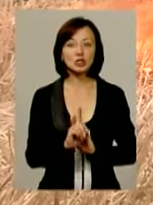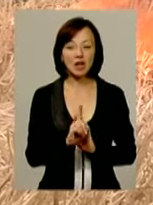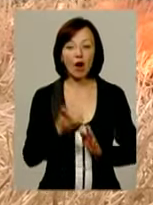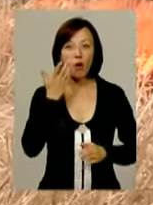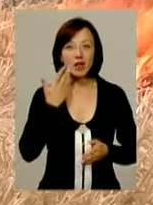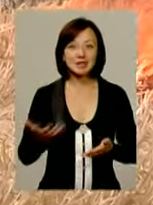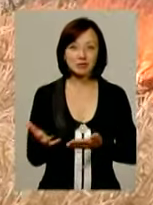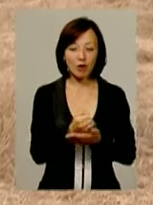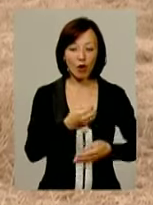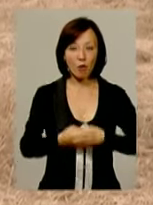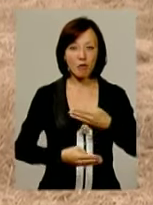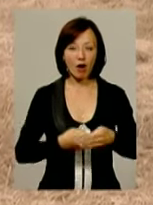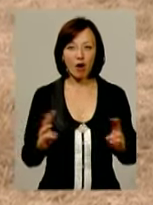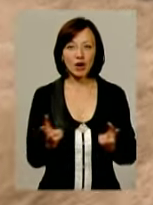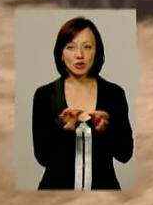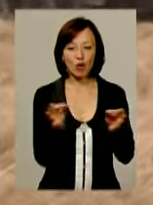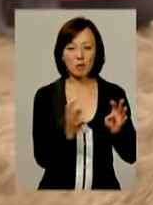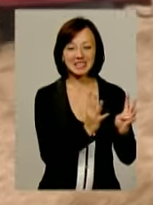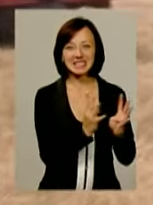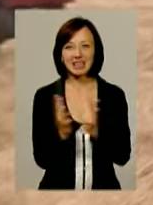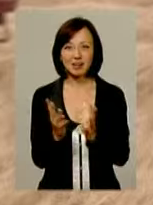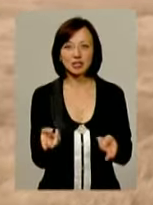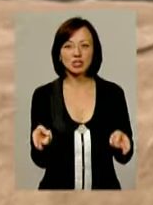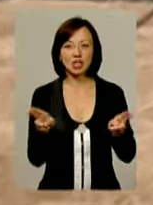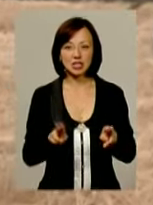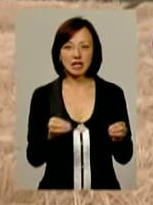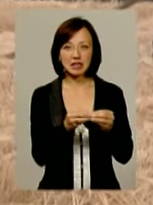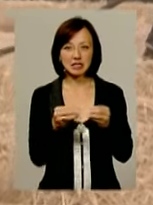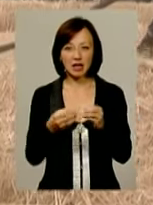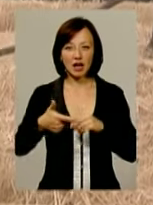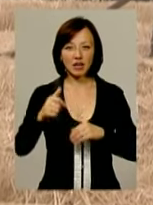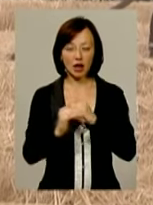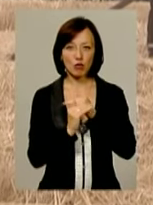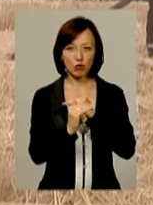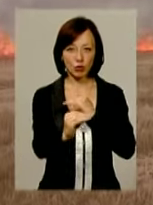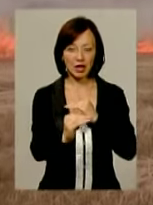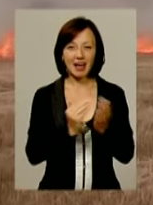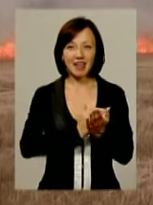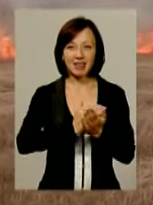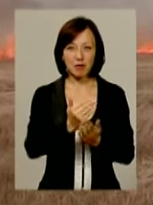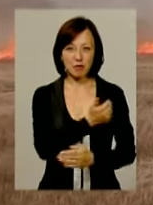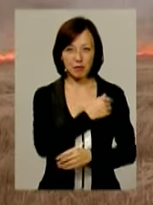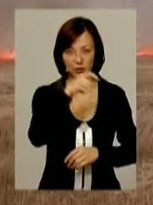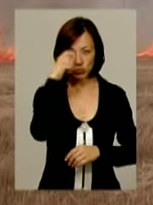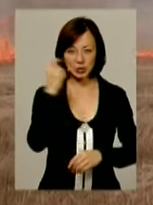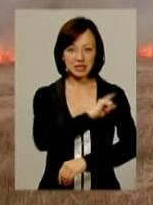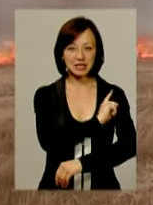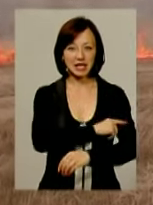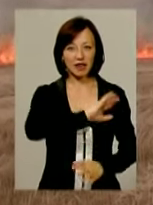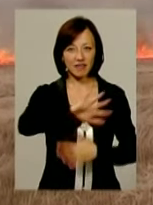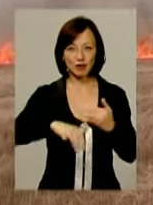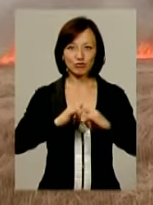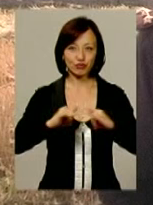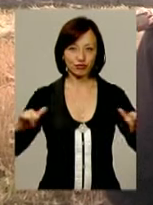пшениці комбайном. Горіла стерня та солома, що залишилася на десятках гектарів площі. Висока температура та сильний вітер сприяли швидкому